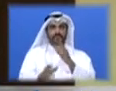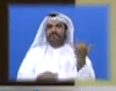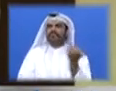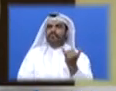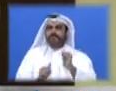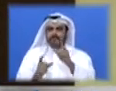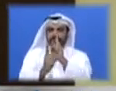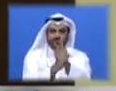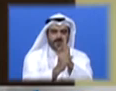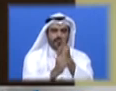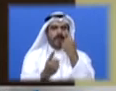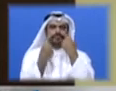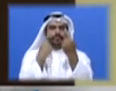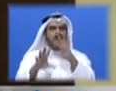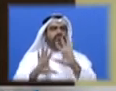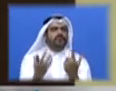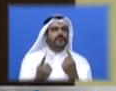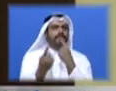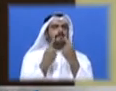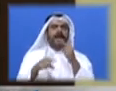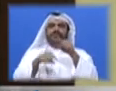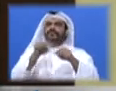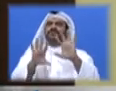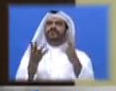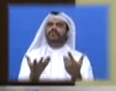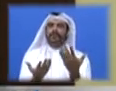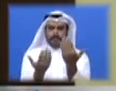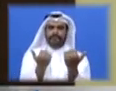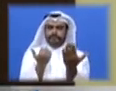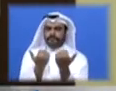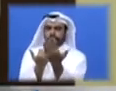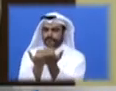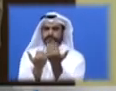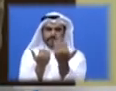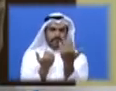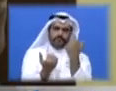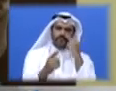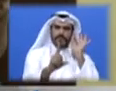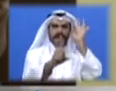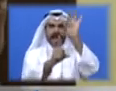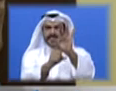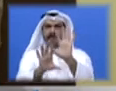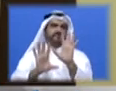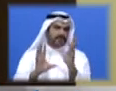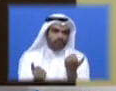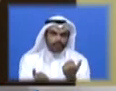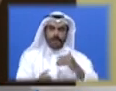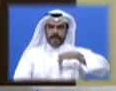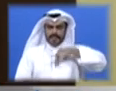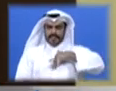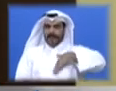أجل الوصول إلى مشاكلهم والوصول إلى أهدافهم ويعني